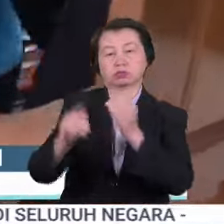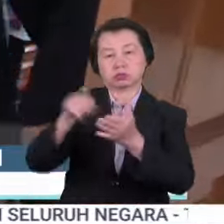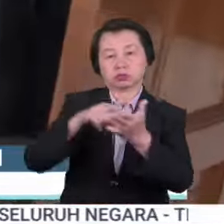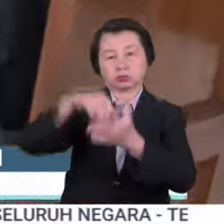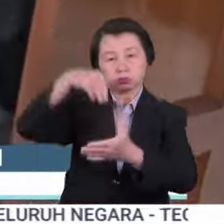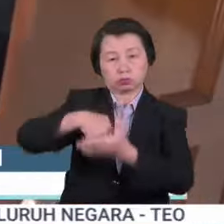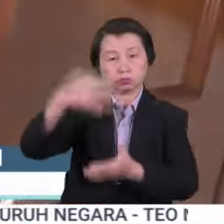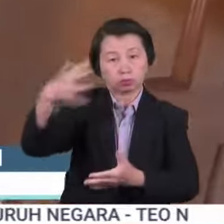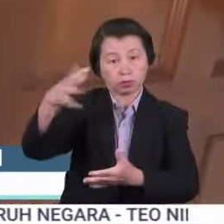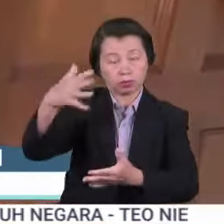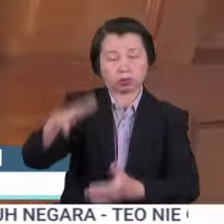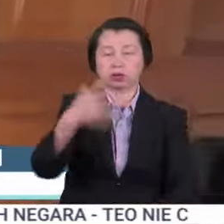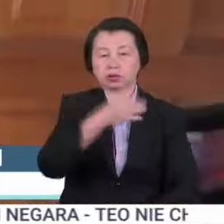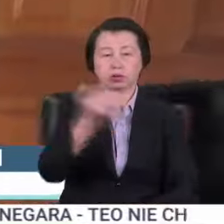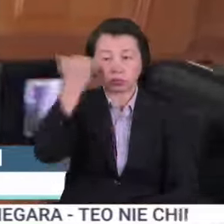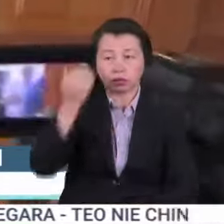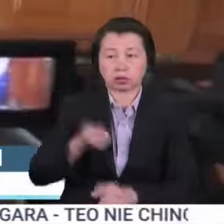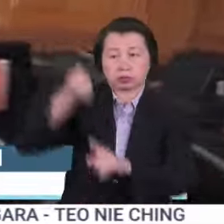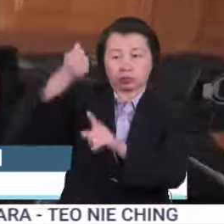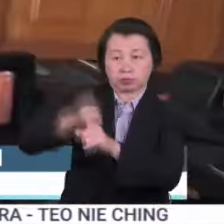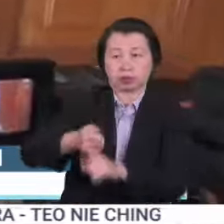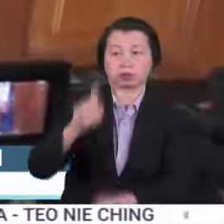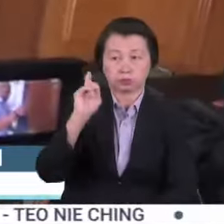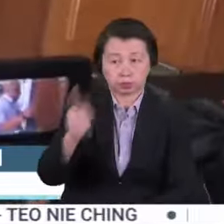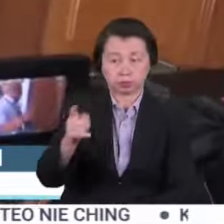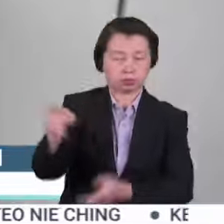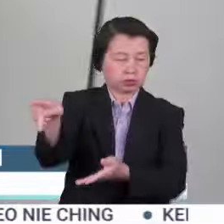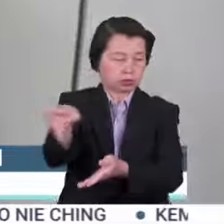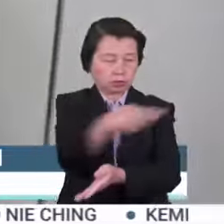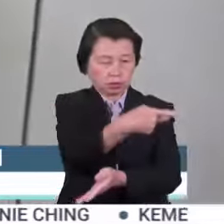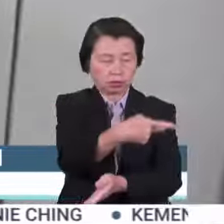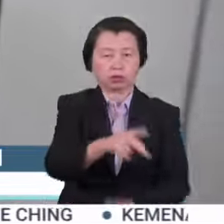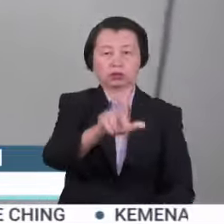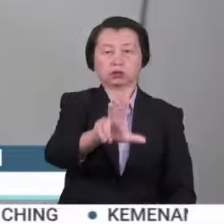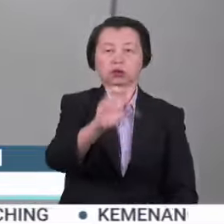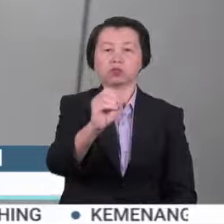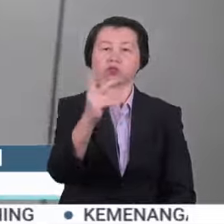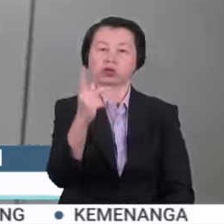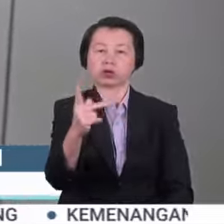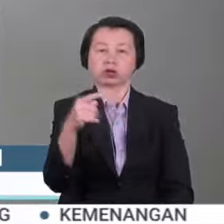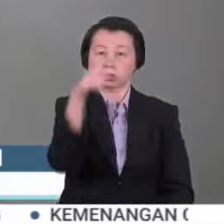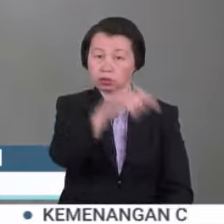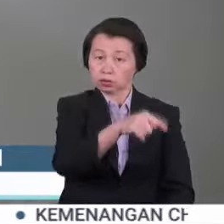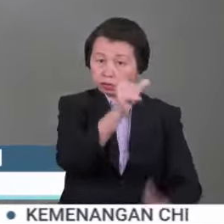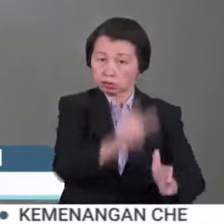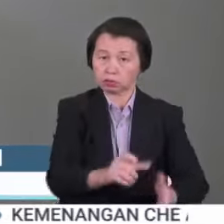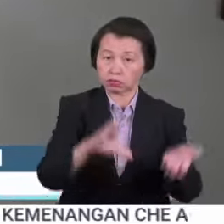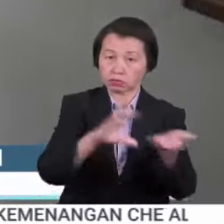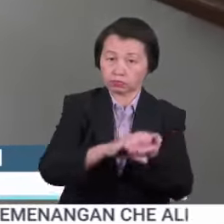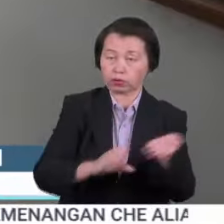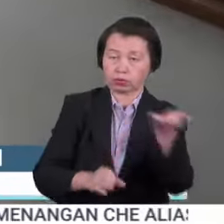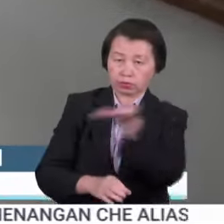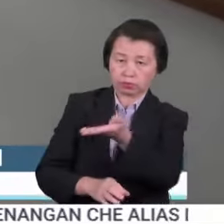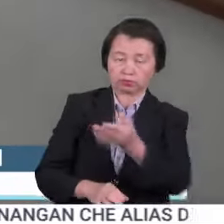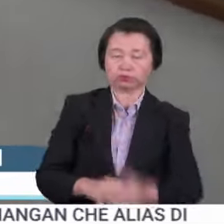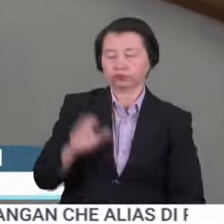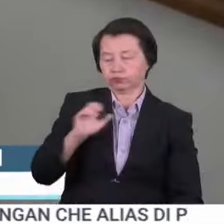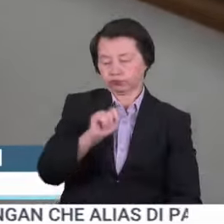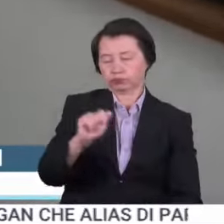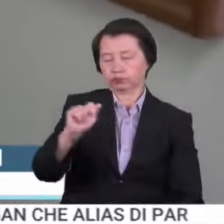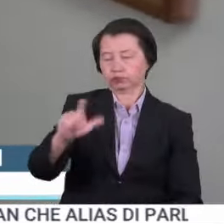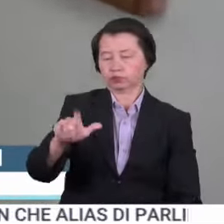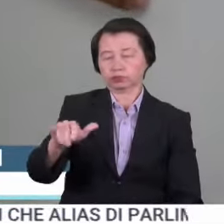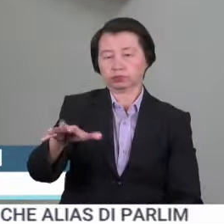PRU15. Mahkamah juga memerintahkan responden membayar kos RM30,000 kepada pempetisyen. Cik Alias